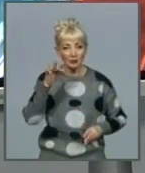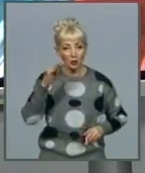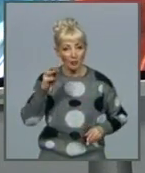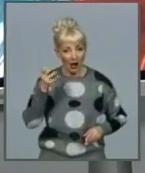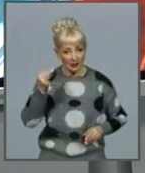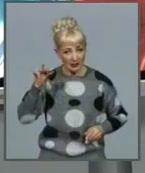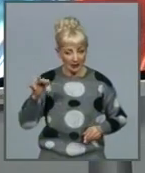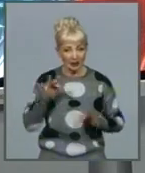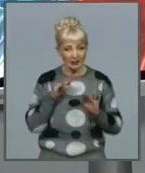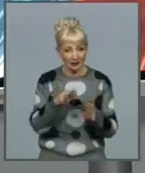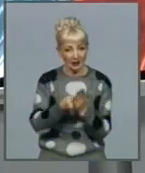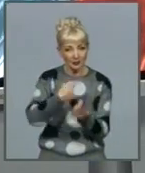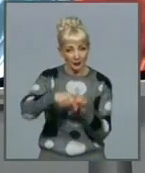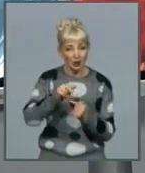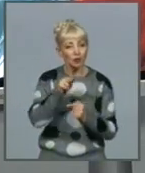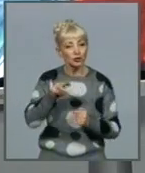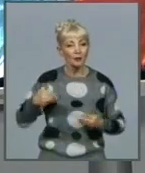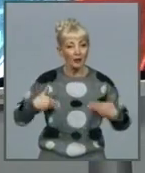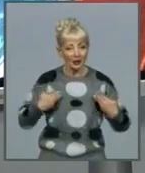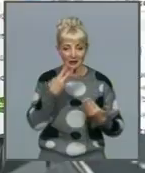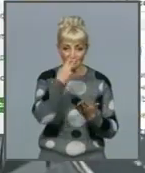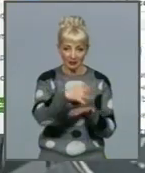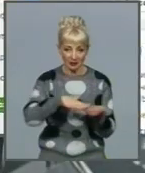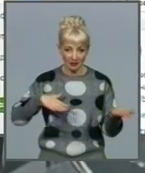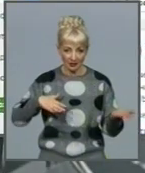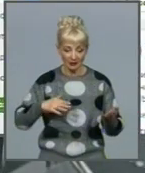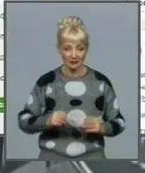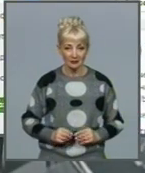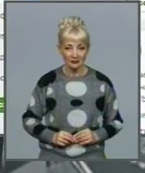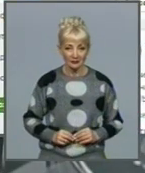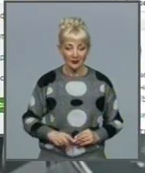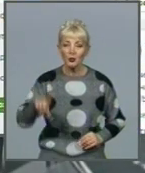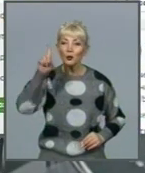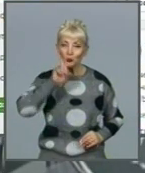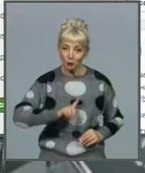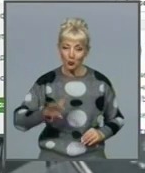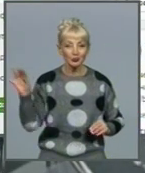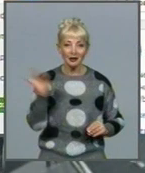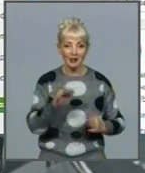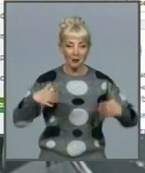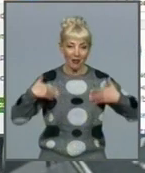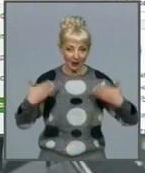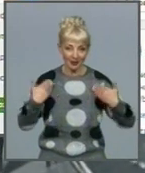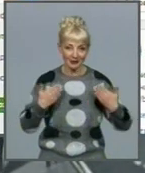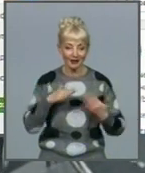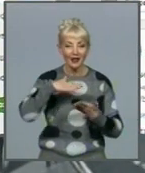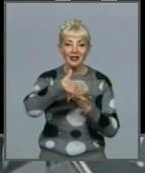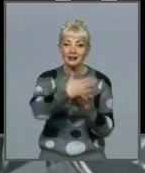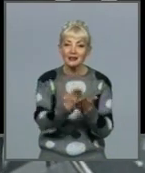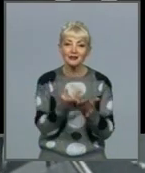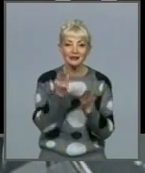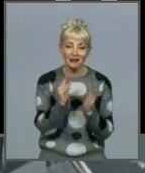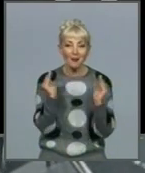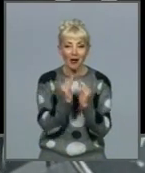для представників бізнесу, дивіться у нашому наступному сюжеті. Зручний і корисний сервіс для малого і середнього бізнесу